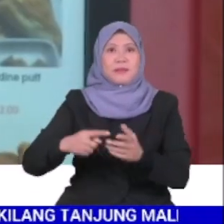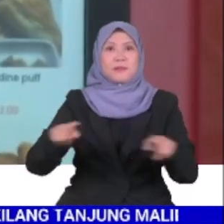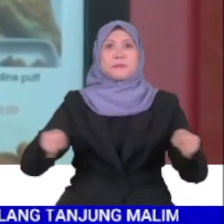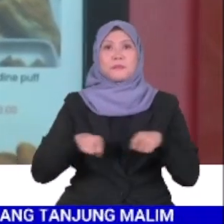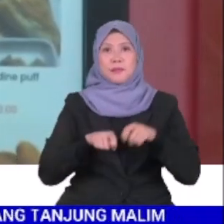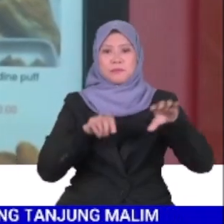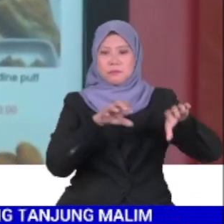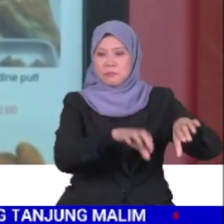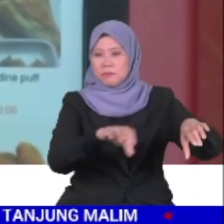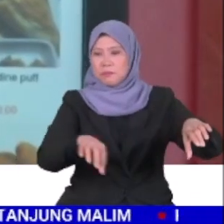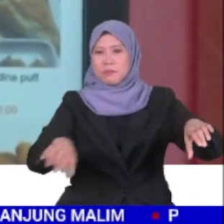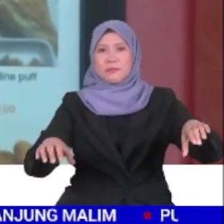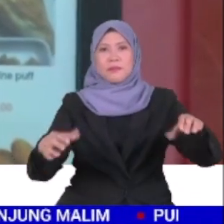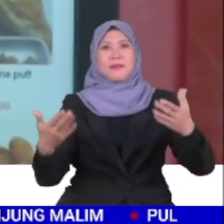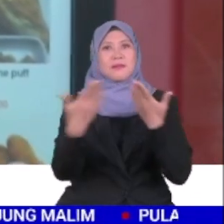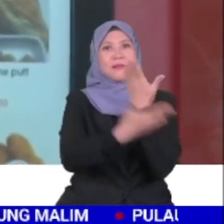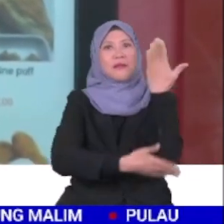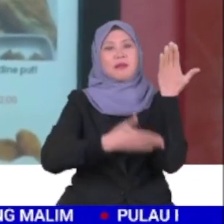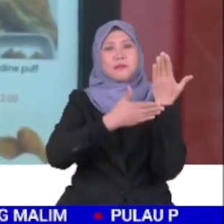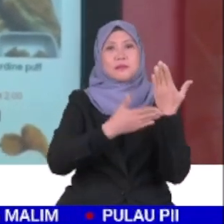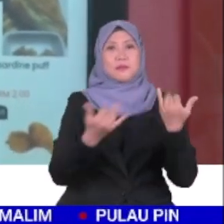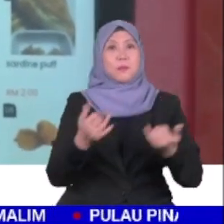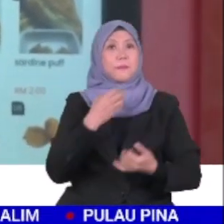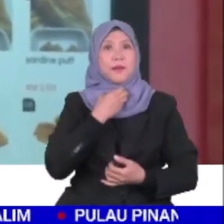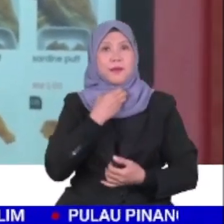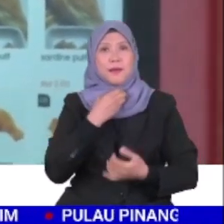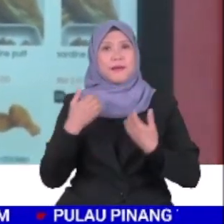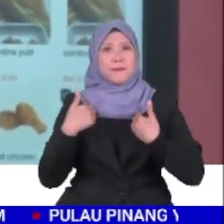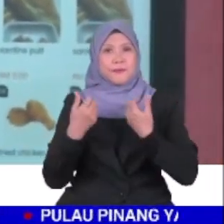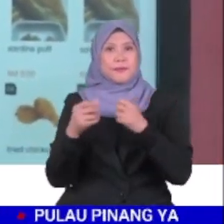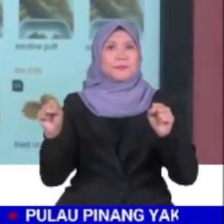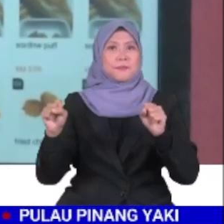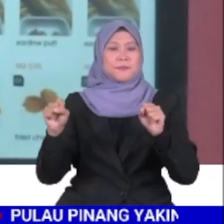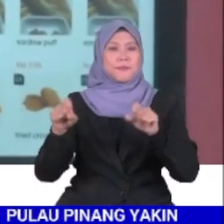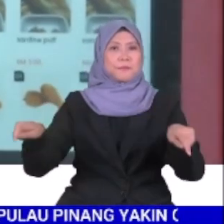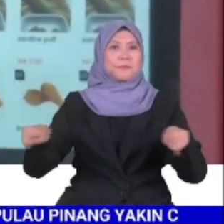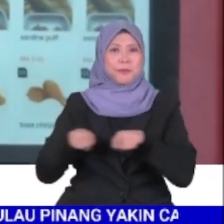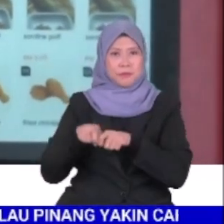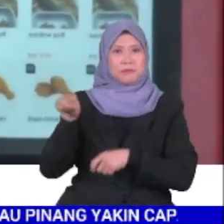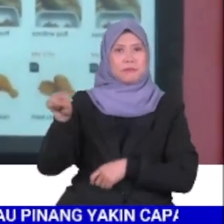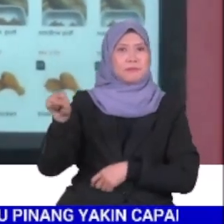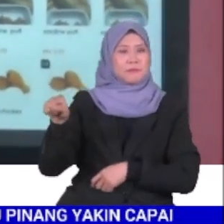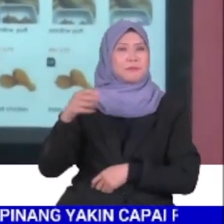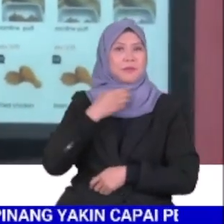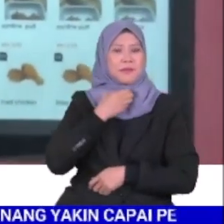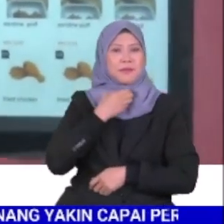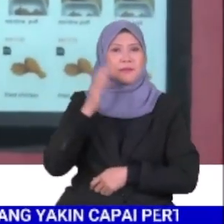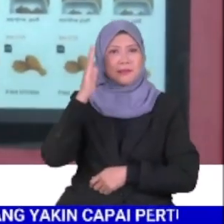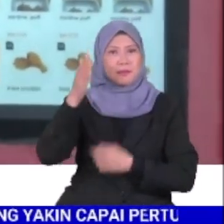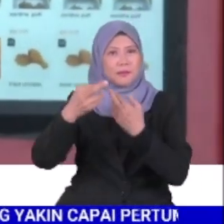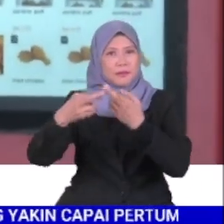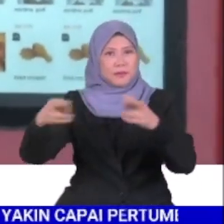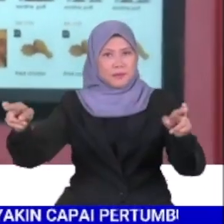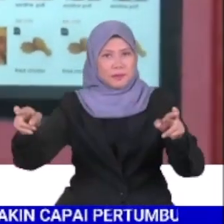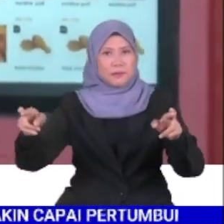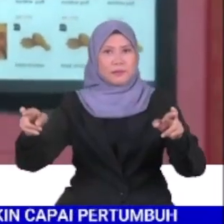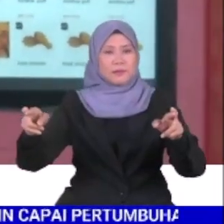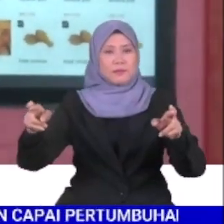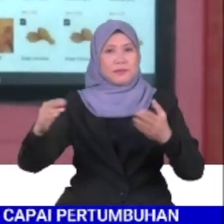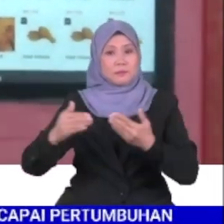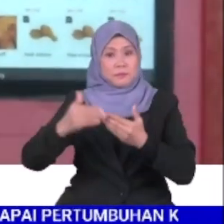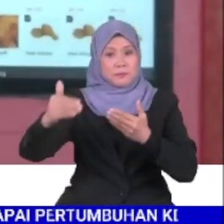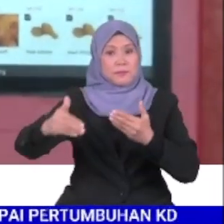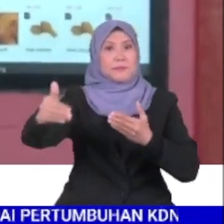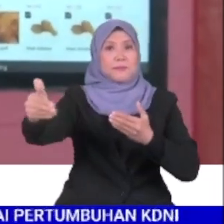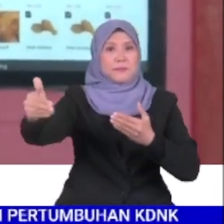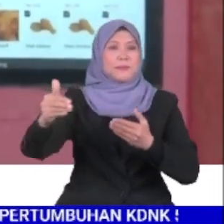di seluruh negara. Di Perak pun ada beberapa tempat yang rintis yang akan dilancarkan dalam tempoh beberapa minggu